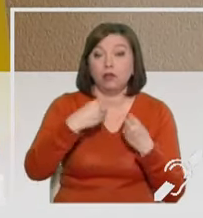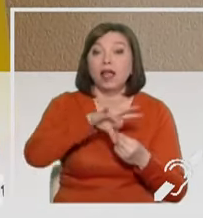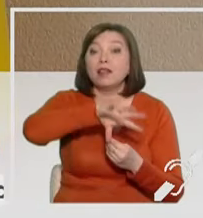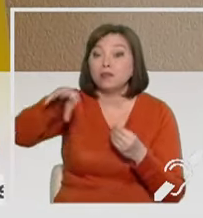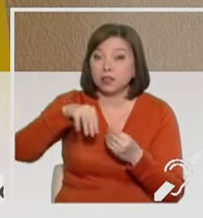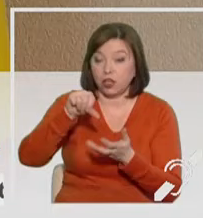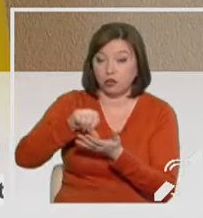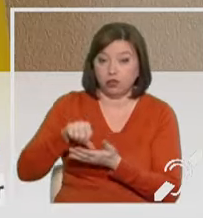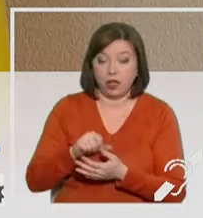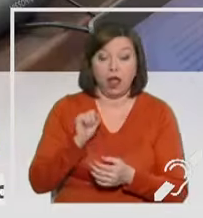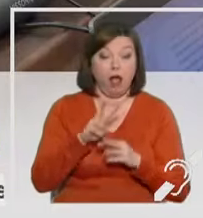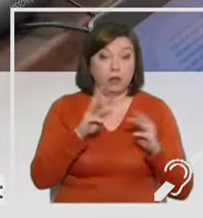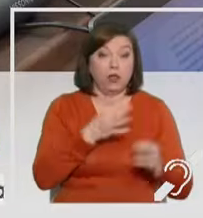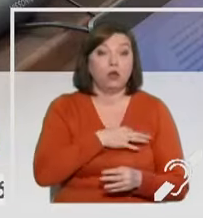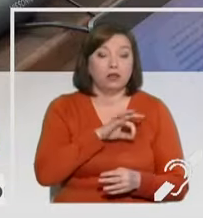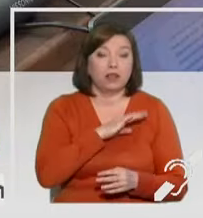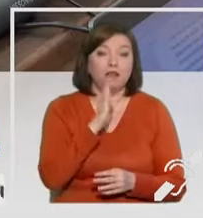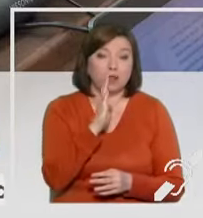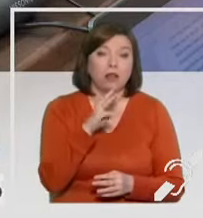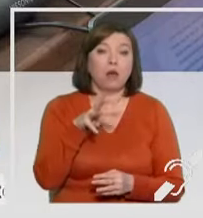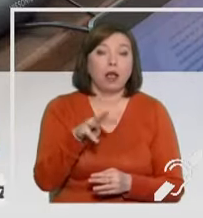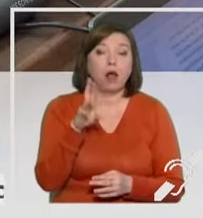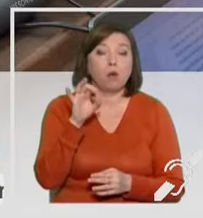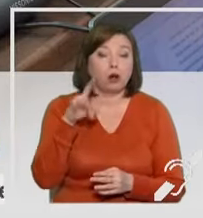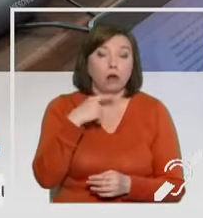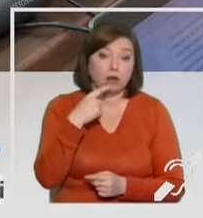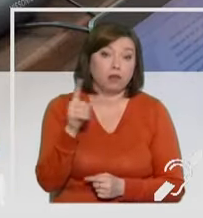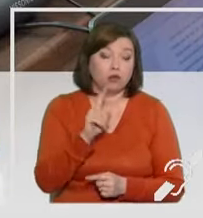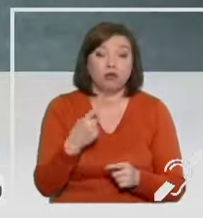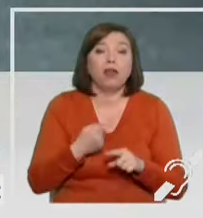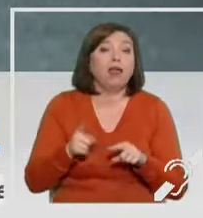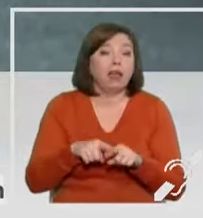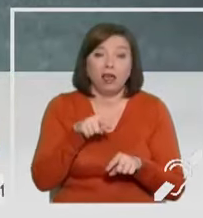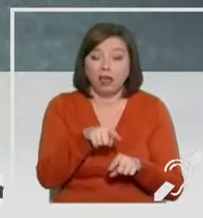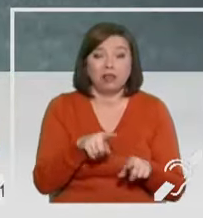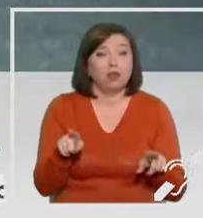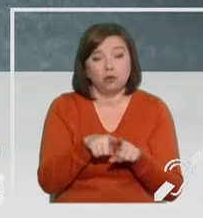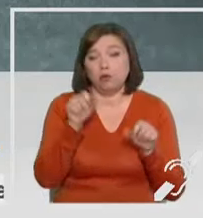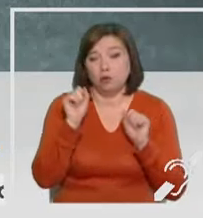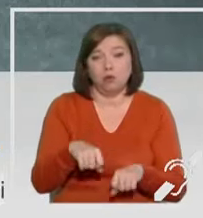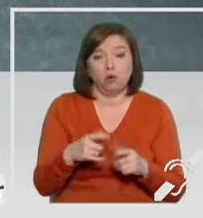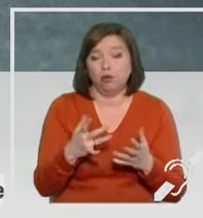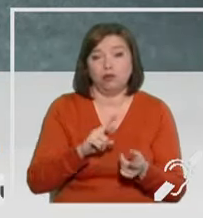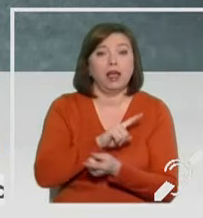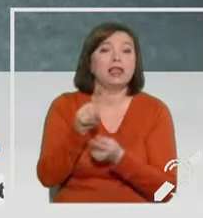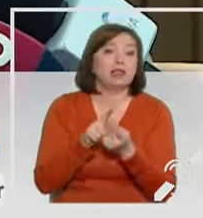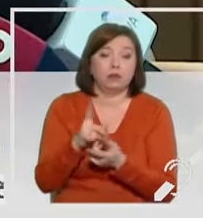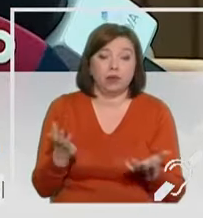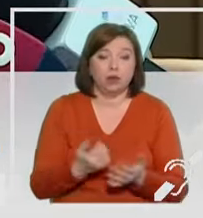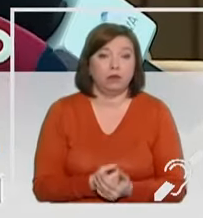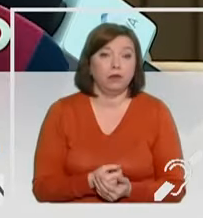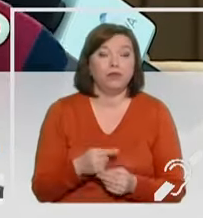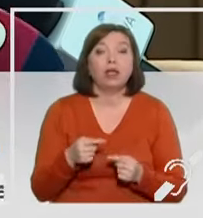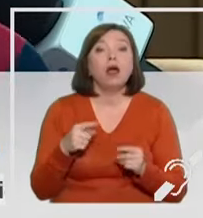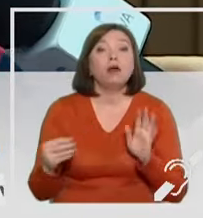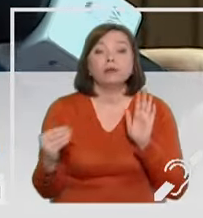De altfel, ministrul Justiției Veronica Mihailov Moraru admite că și această modalitate poate lăsa loc de interpretare. Stabilirea